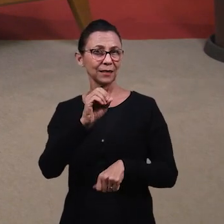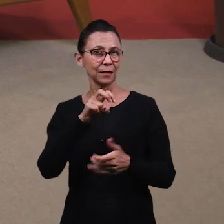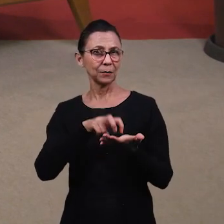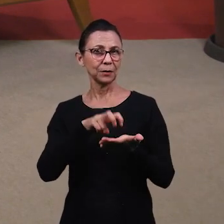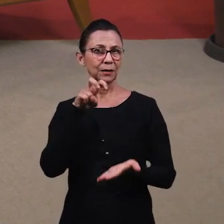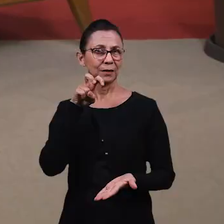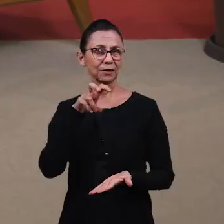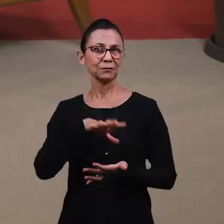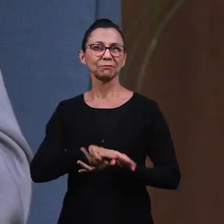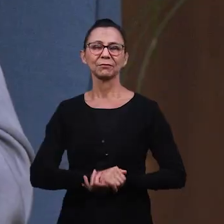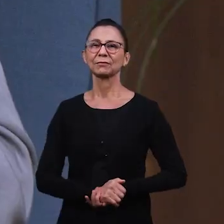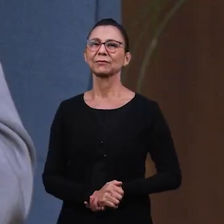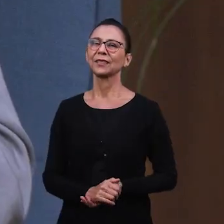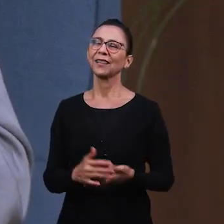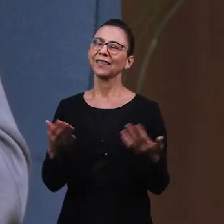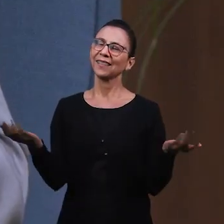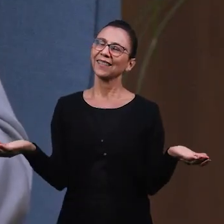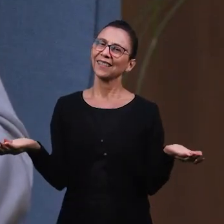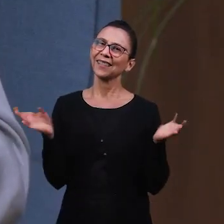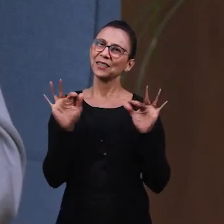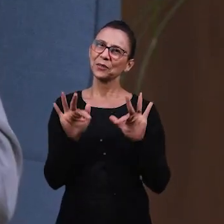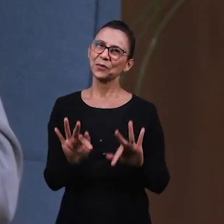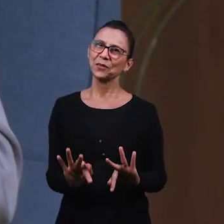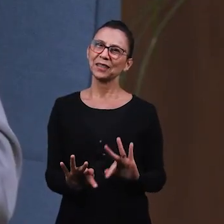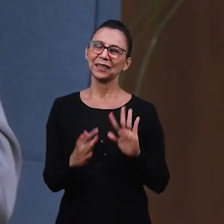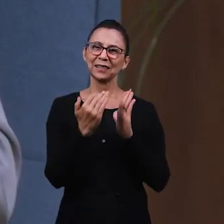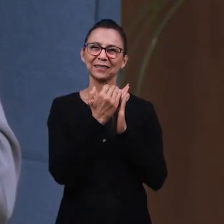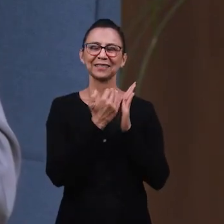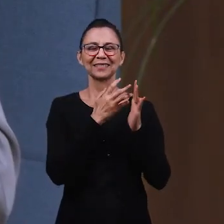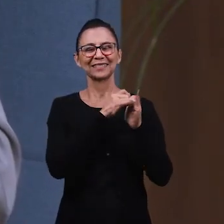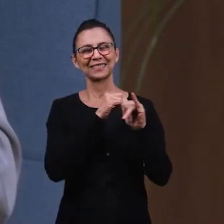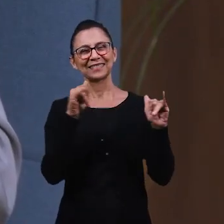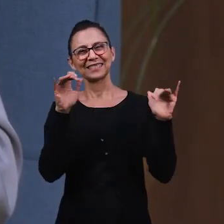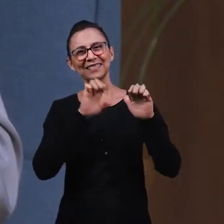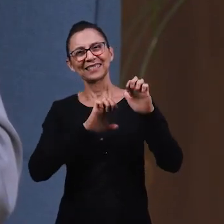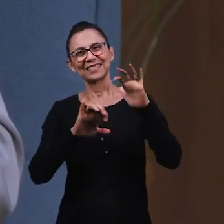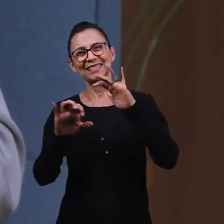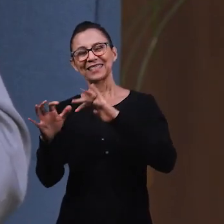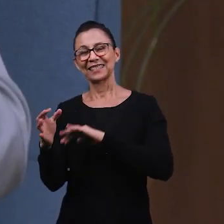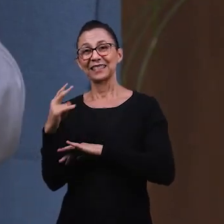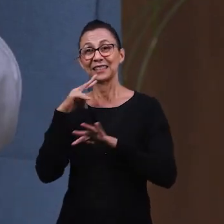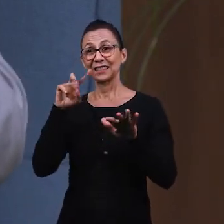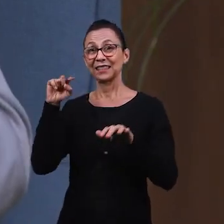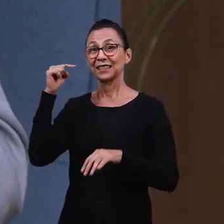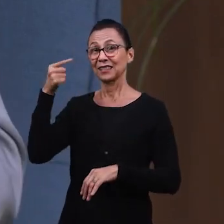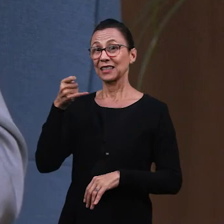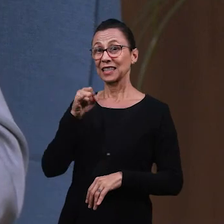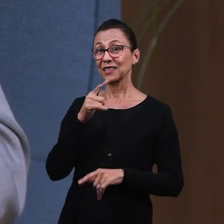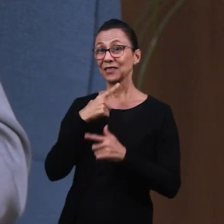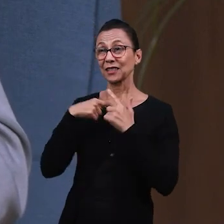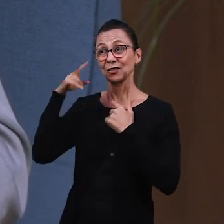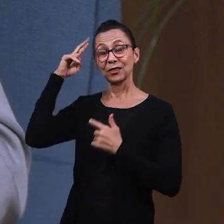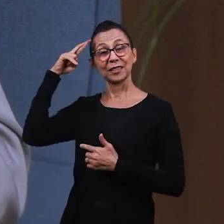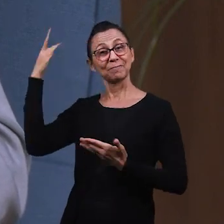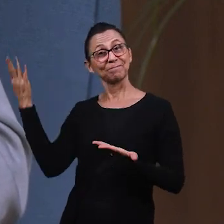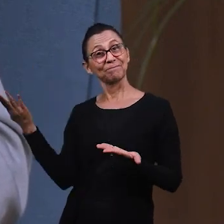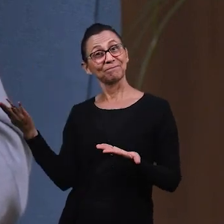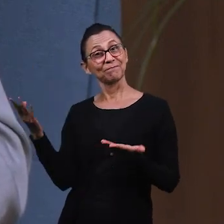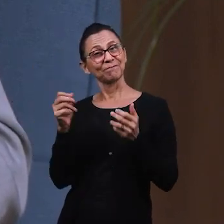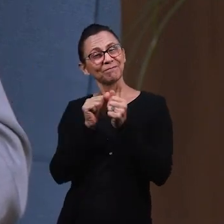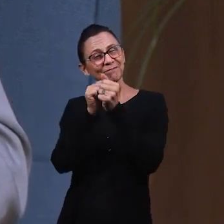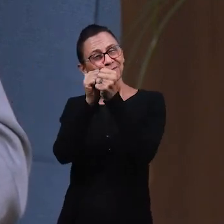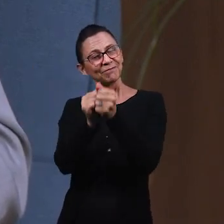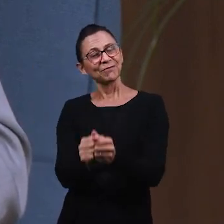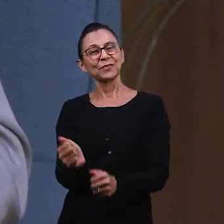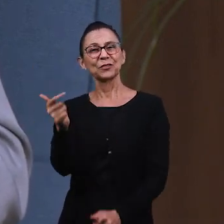du matin au Brésil. Nous arrivons à la fin de cette édition de la promotion de la notion de l'Évangile éternel et la semaine prochaine, si le Seigneur nous permet,